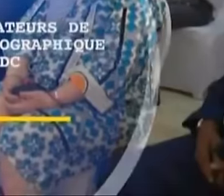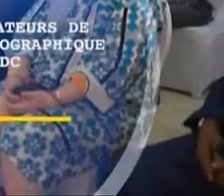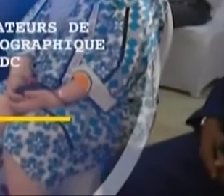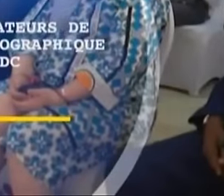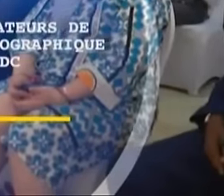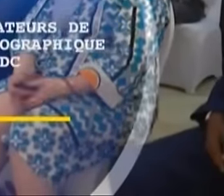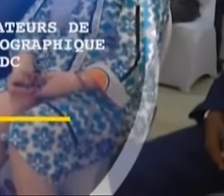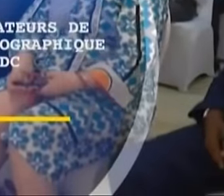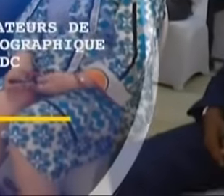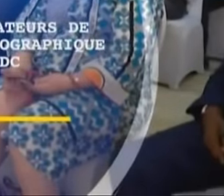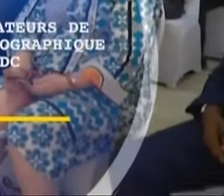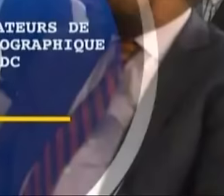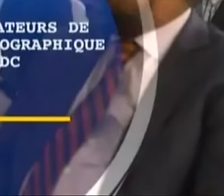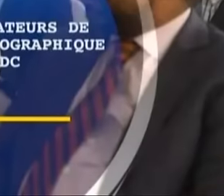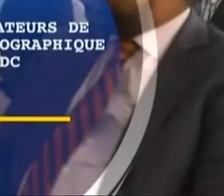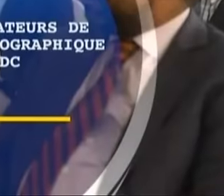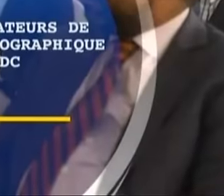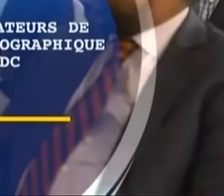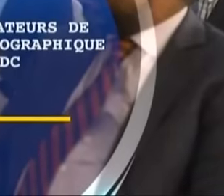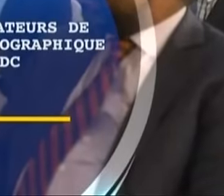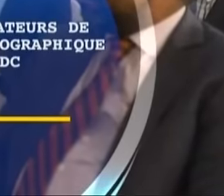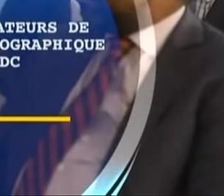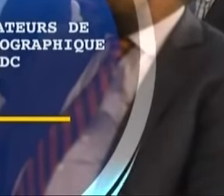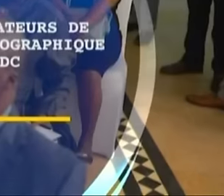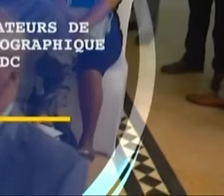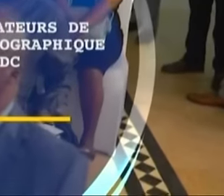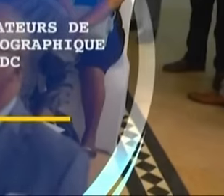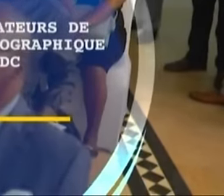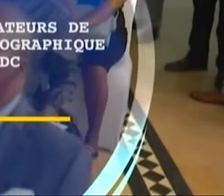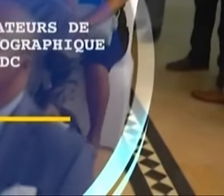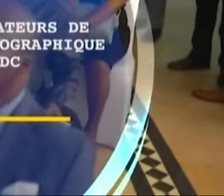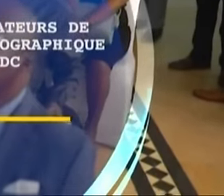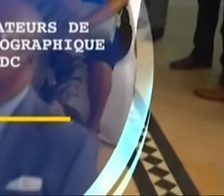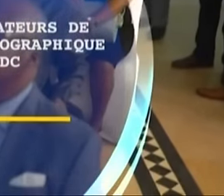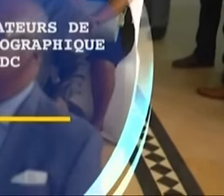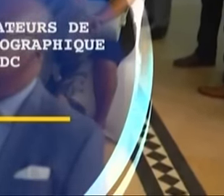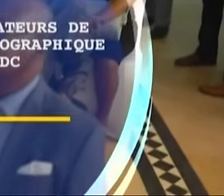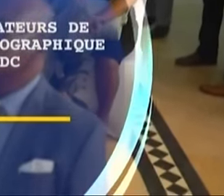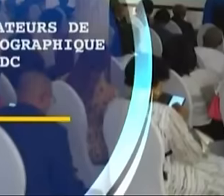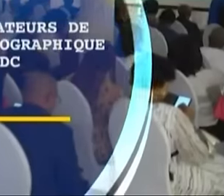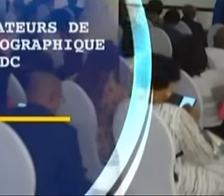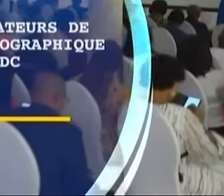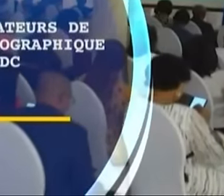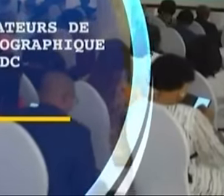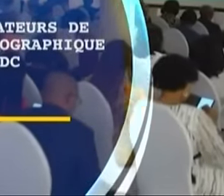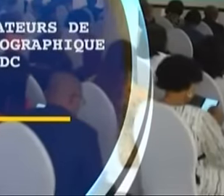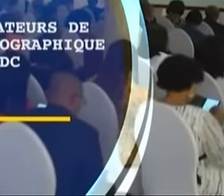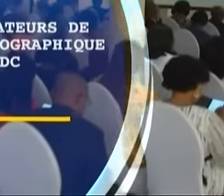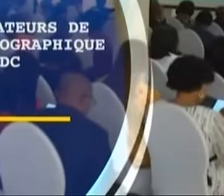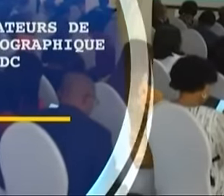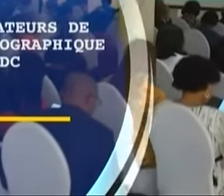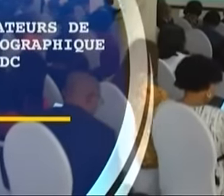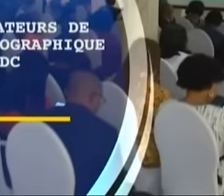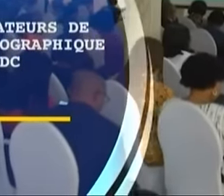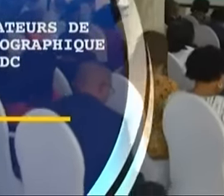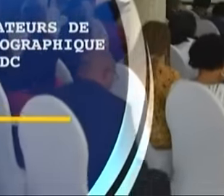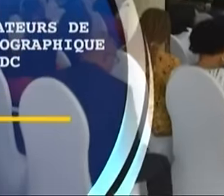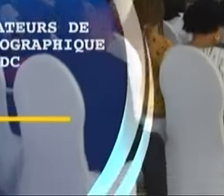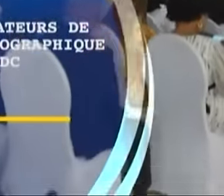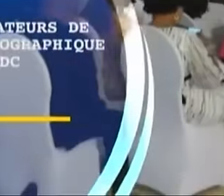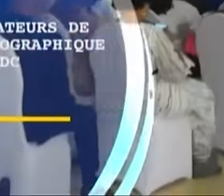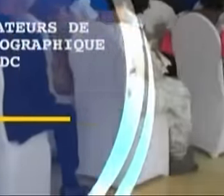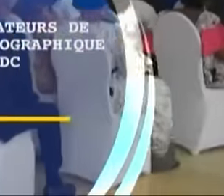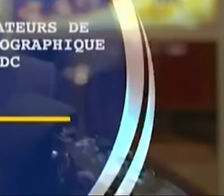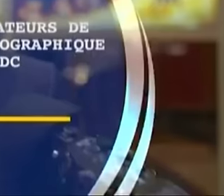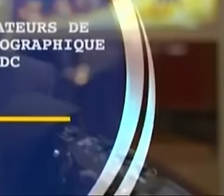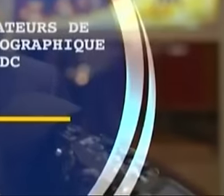Ces statistiques couvrent la période allant de octobre 2023 à février 2024, ce qui va permettre d'avoir